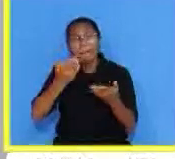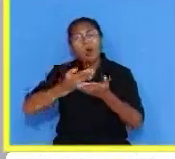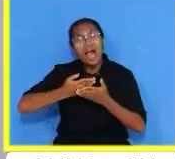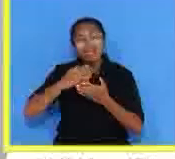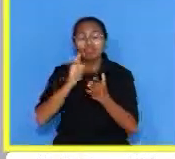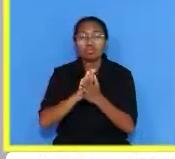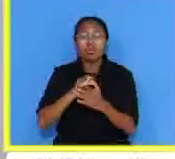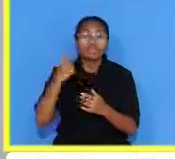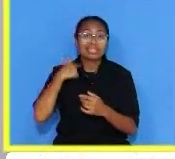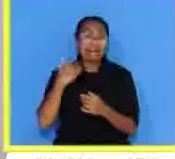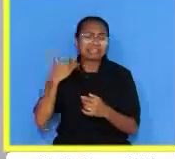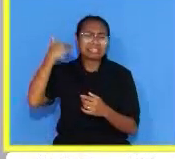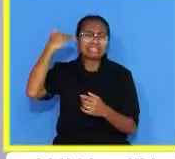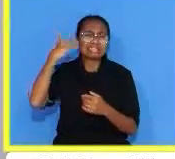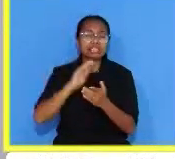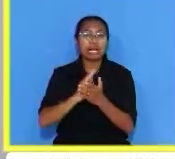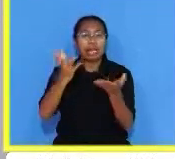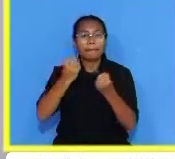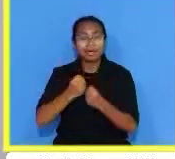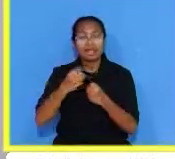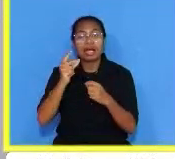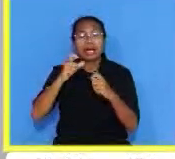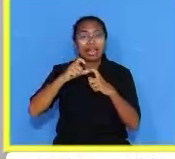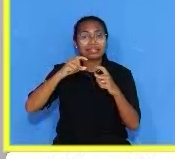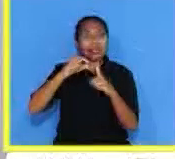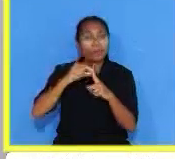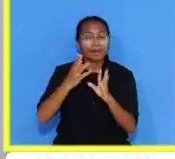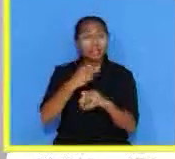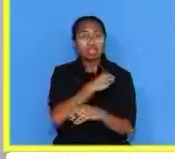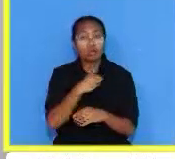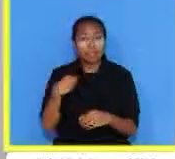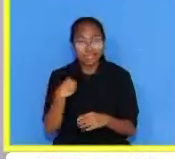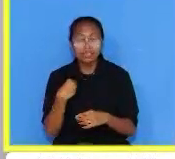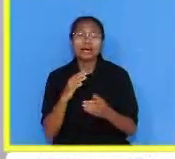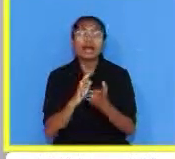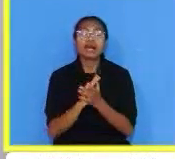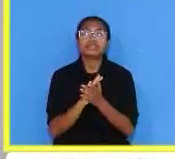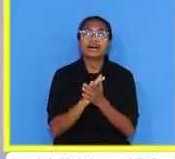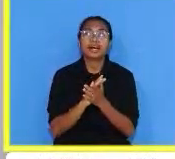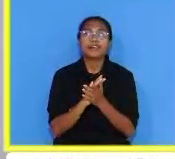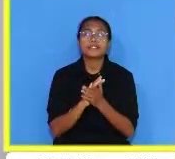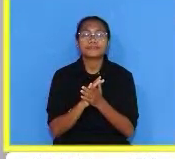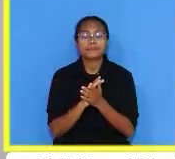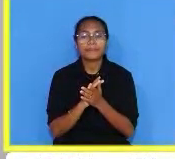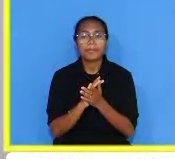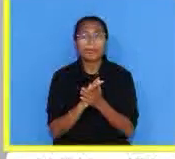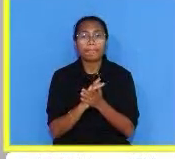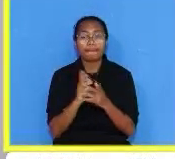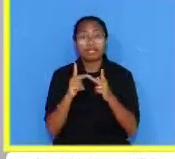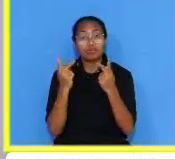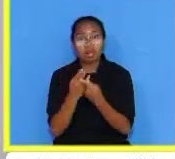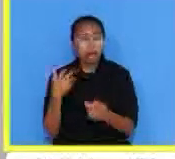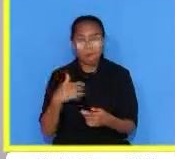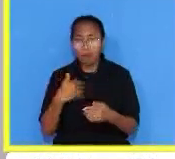harus mendapat resep dari dokter supaya baru bisa divaksin. Ada juga yang keluarga